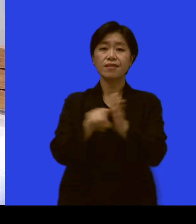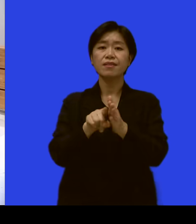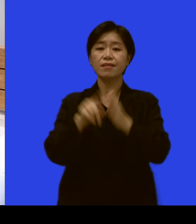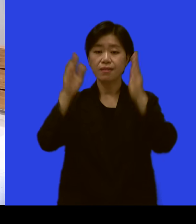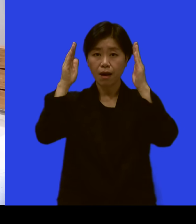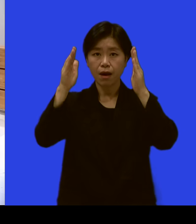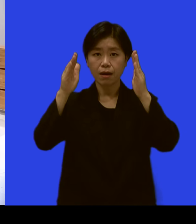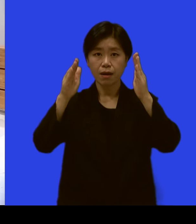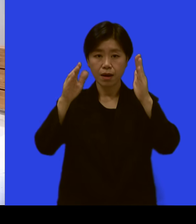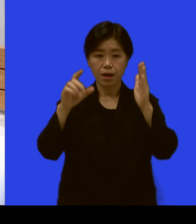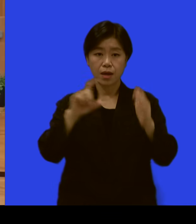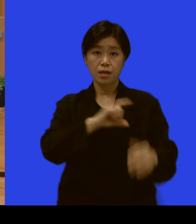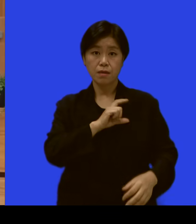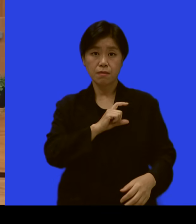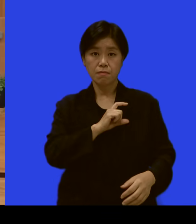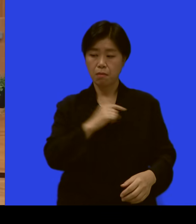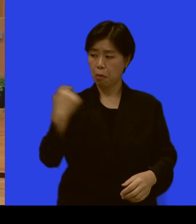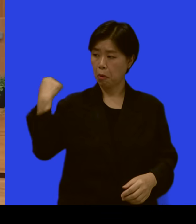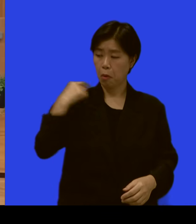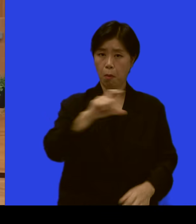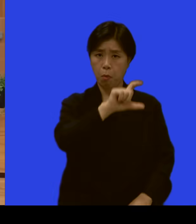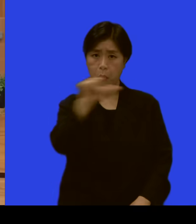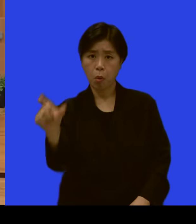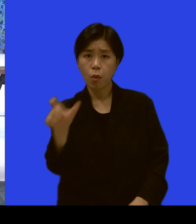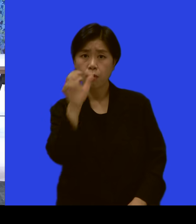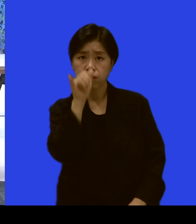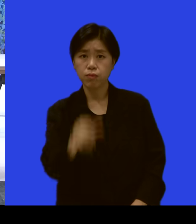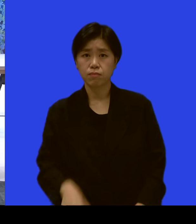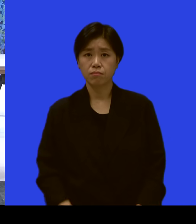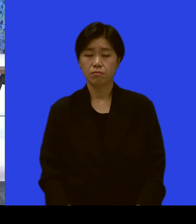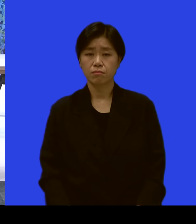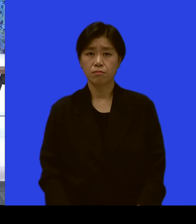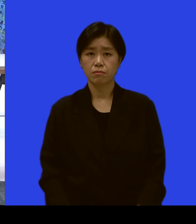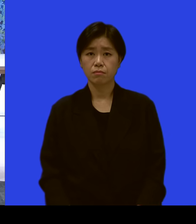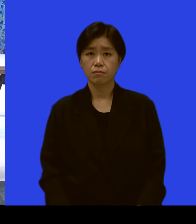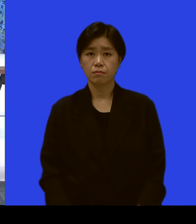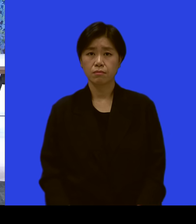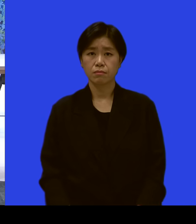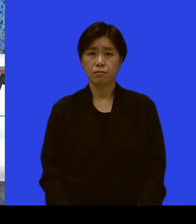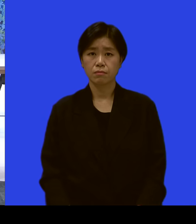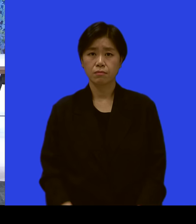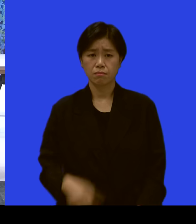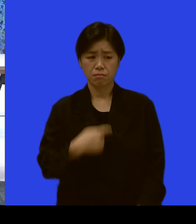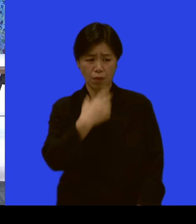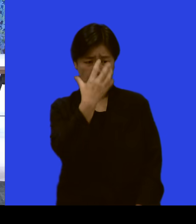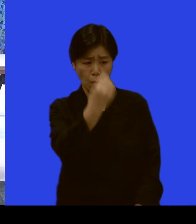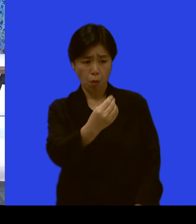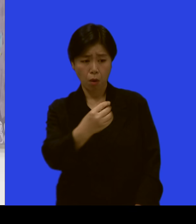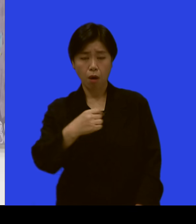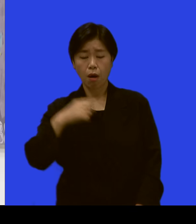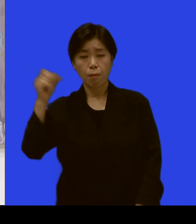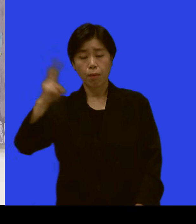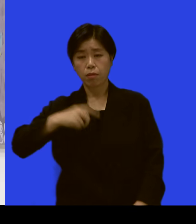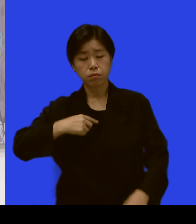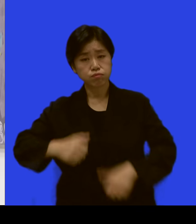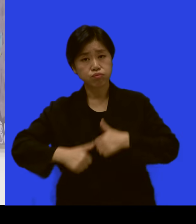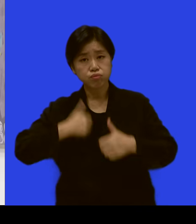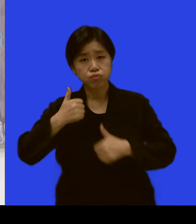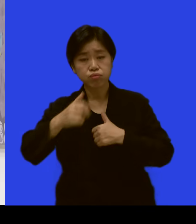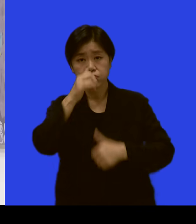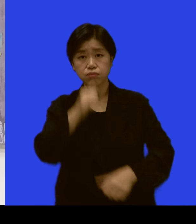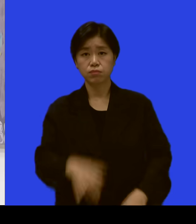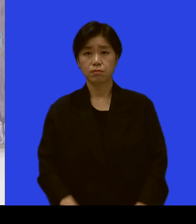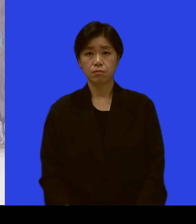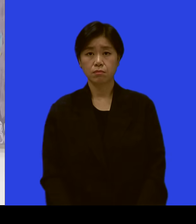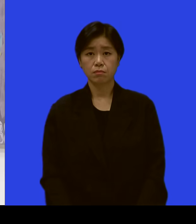있는데 예. 재떨이 들어야죠. 그렇죠. 그러면은 사실 근데 이게 왜 그렇게 화가 났는지 모르는데 네. 야